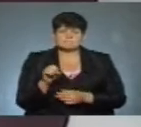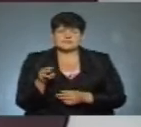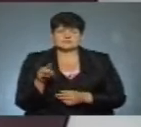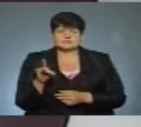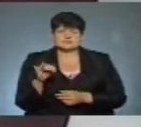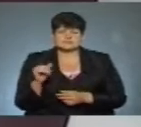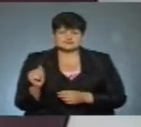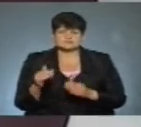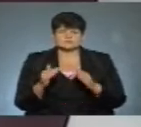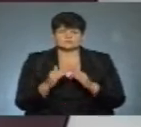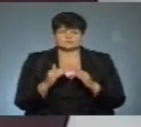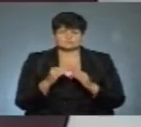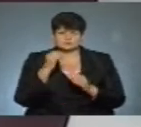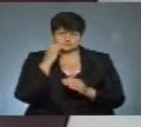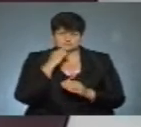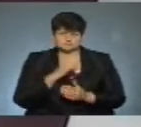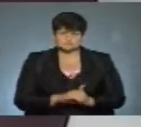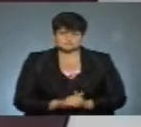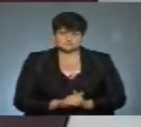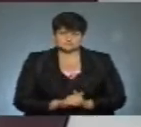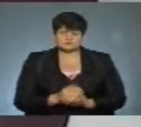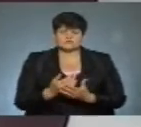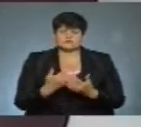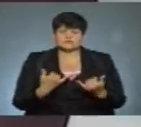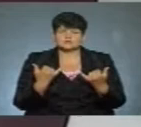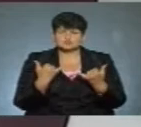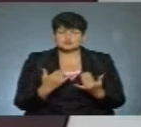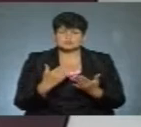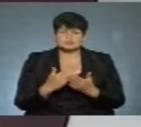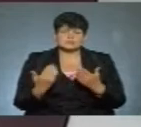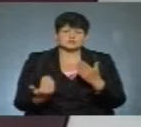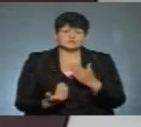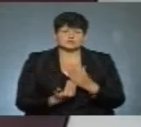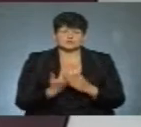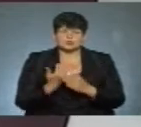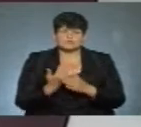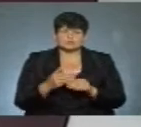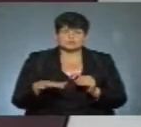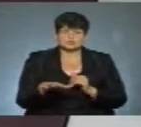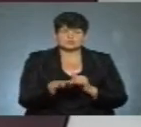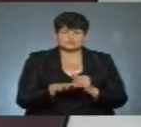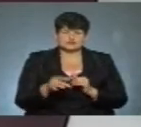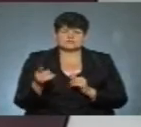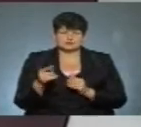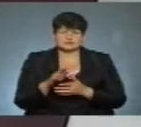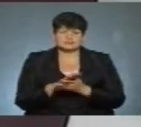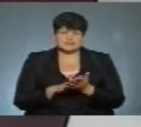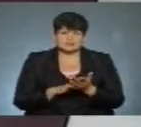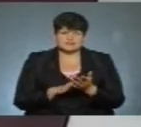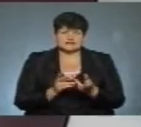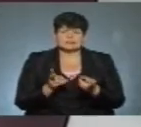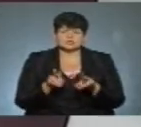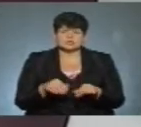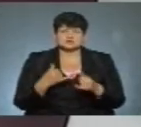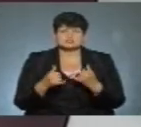Петриківському геріатричному пансіонаті. Відсьогодні діє нове епідемічне зонування. Тернопіль надалі залишається в